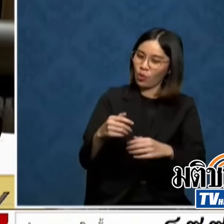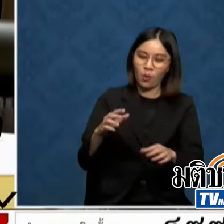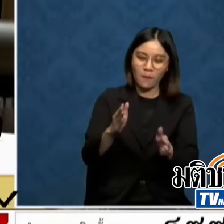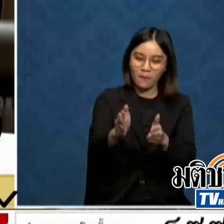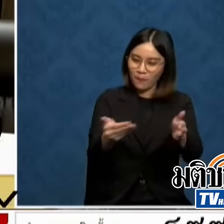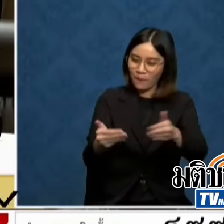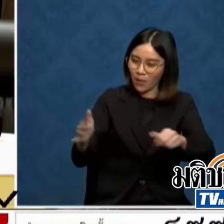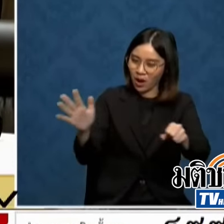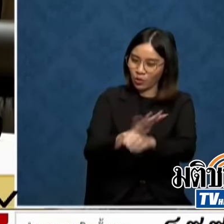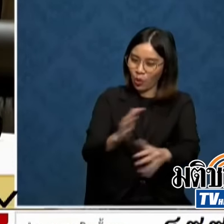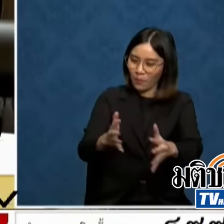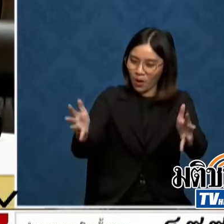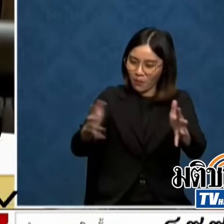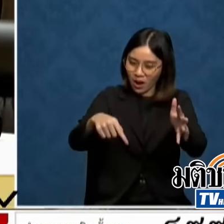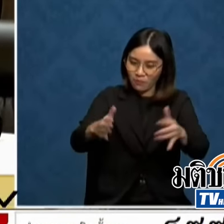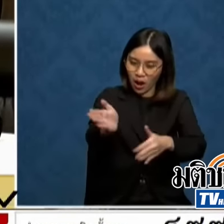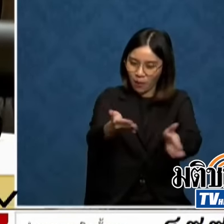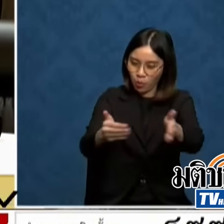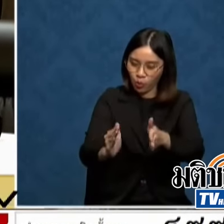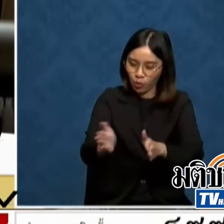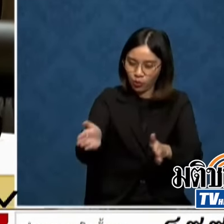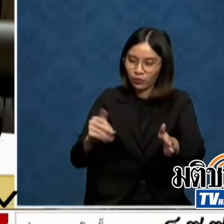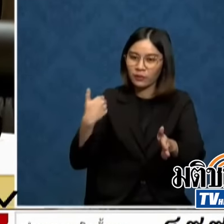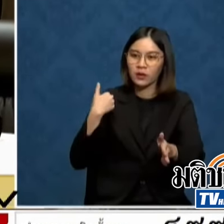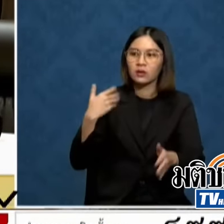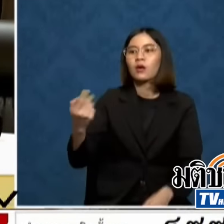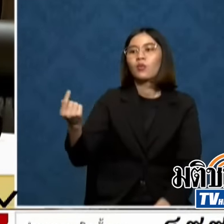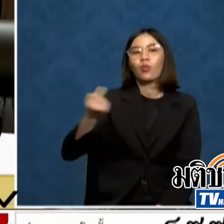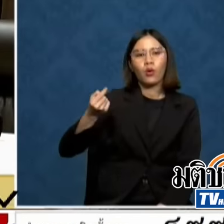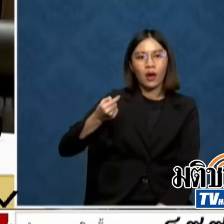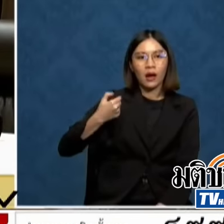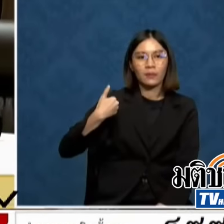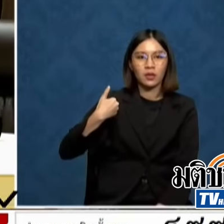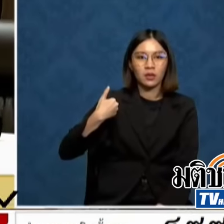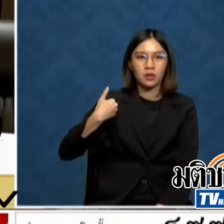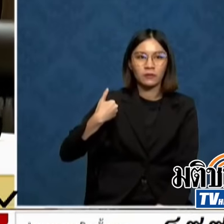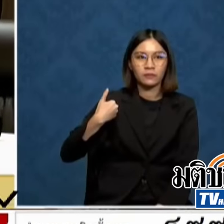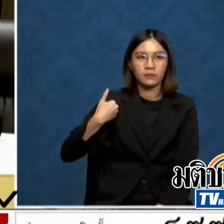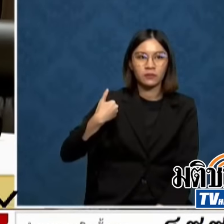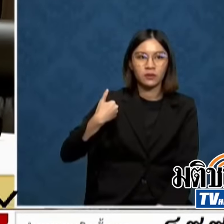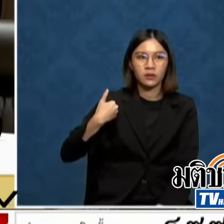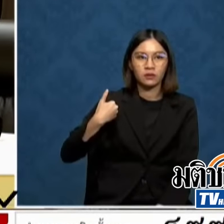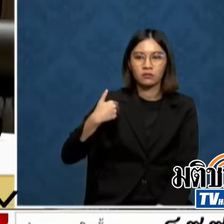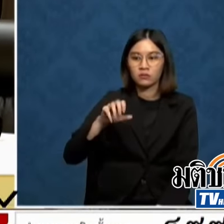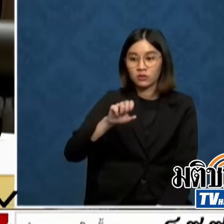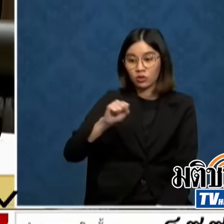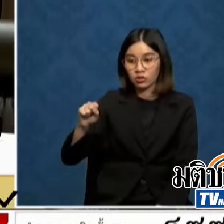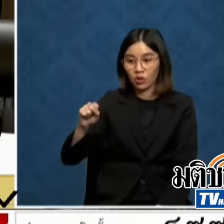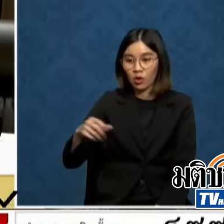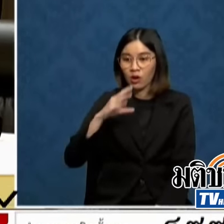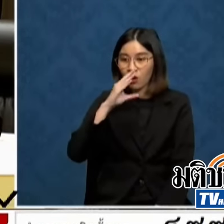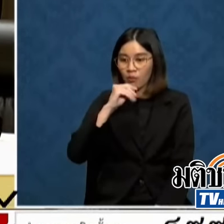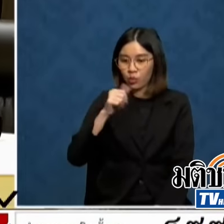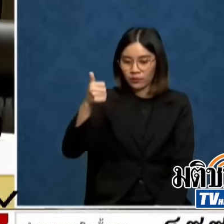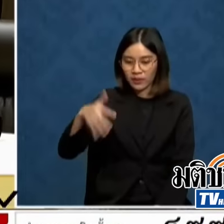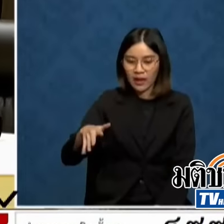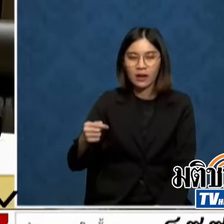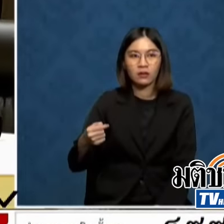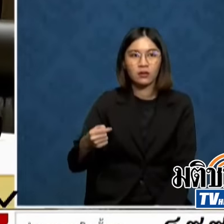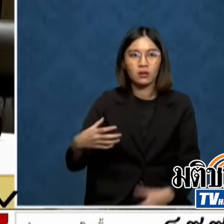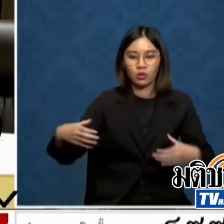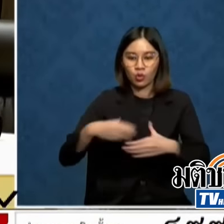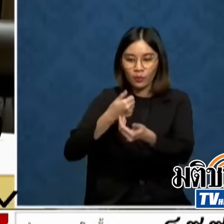สมบูรณ์มากในบ่อปลาเต็มเลยและผมก็โดนต่อว่าอย่างรุนแรงบอกท่านส.ส.ท่านพูดอย่างนั้นไม่ได้เ